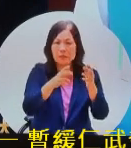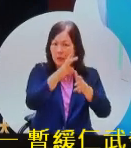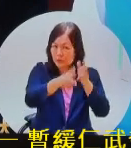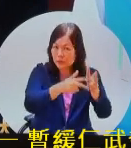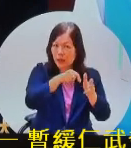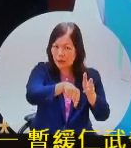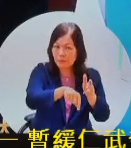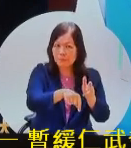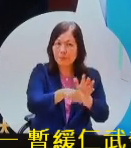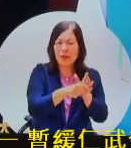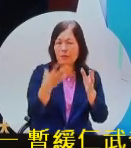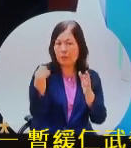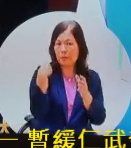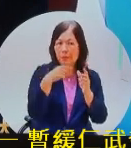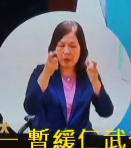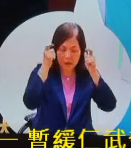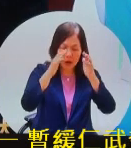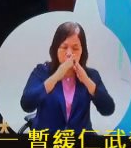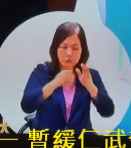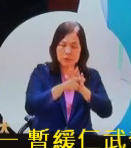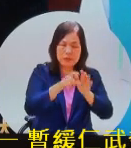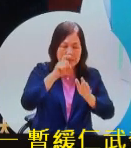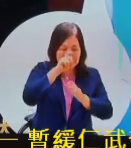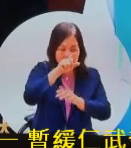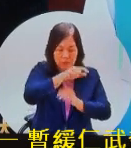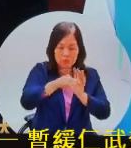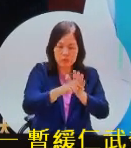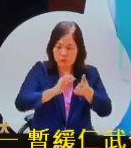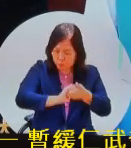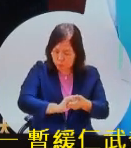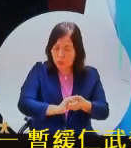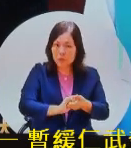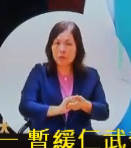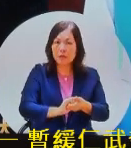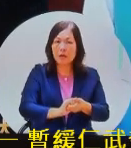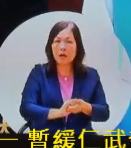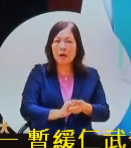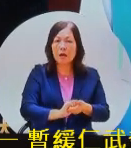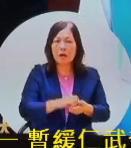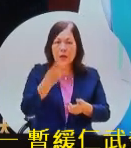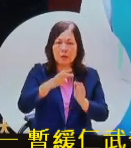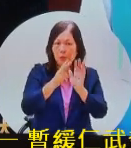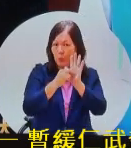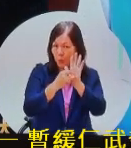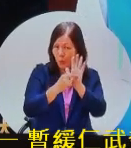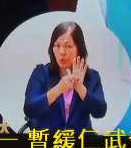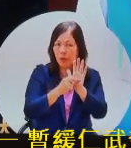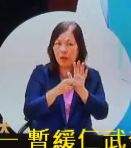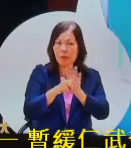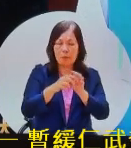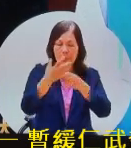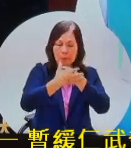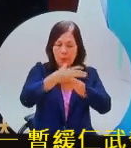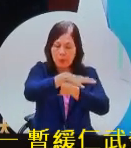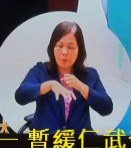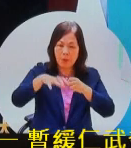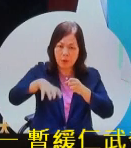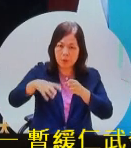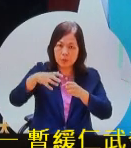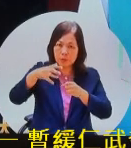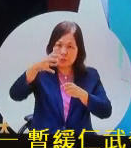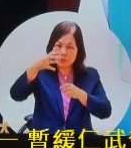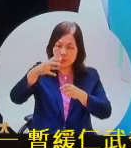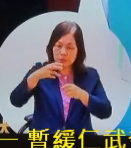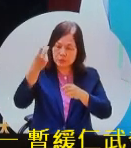维持高雄市垃圾处理的最重要的力量。那讲起来，我们环保局已经重新检讨，就